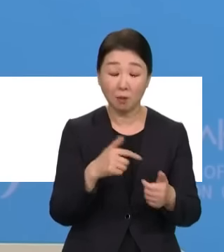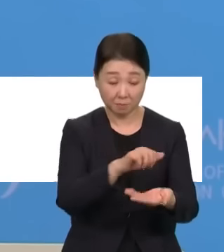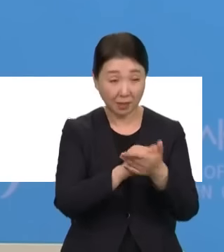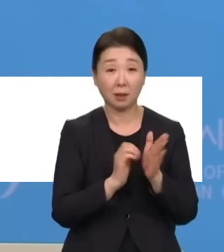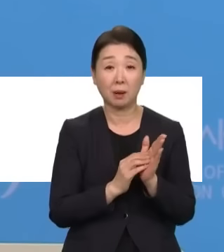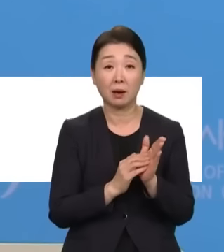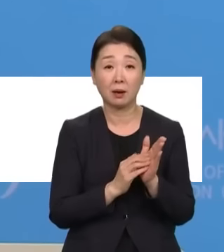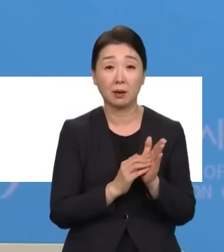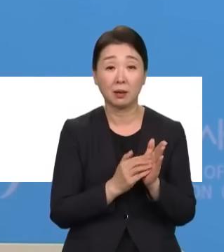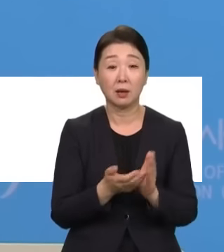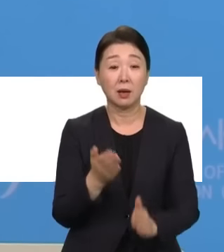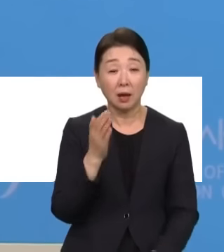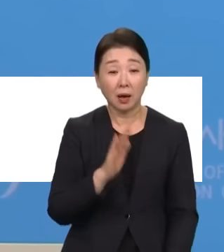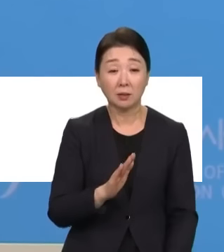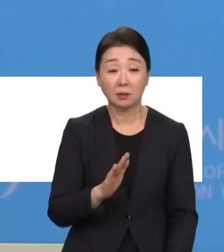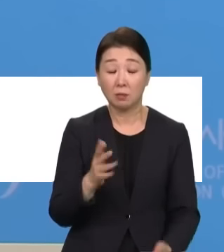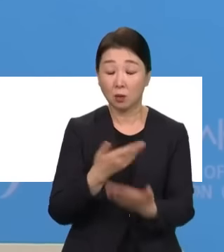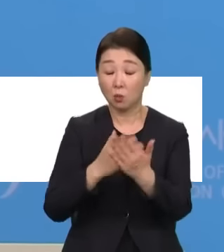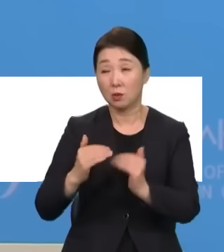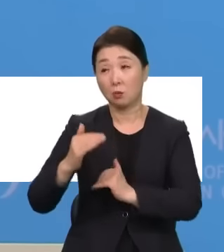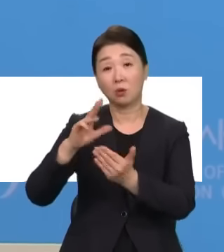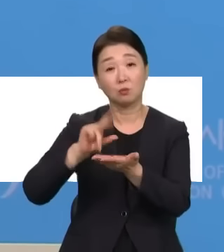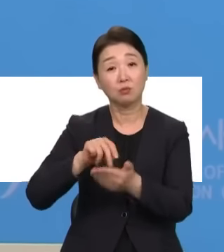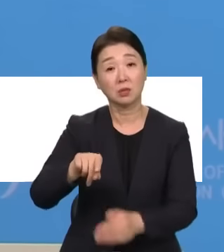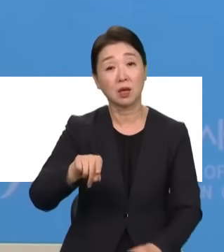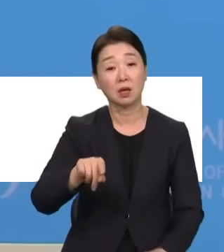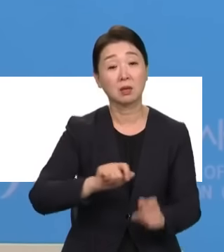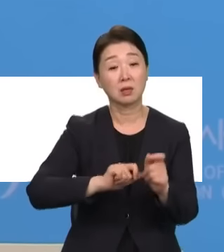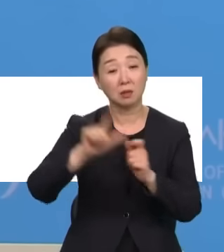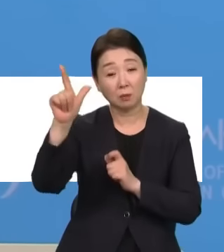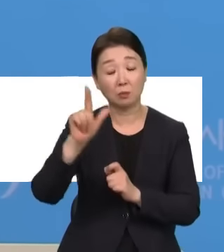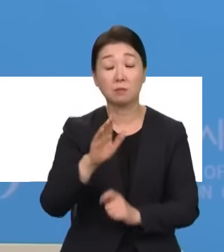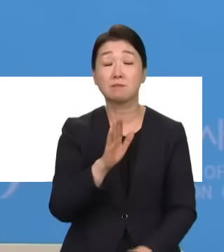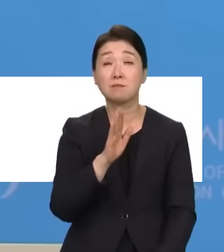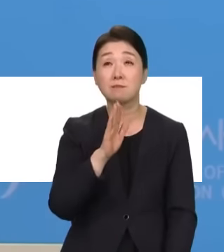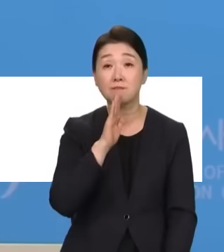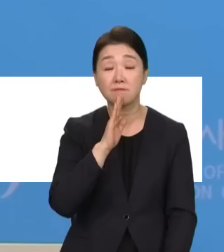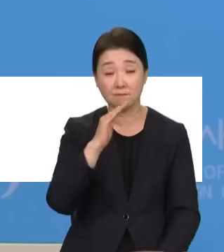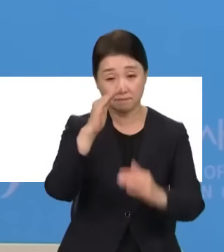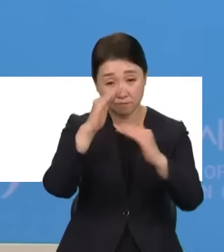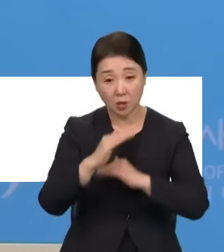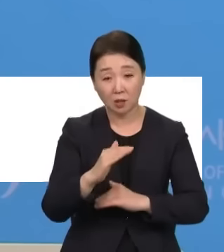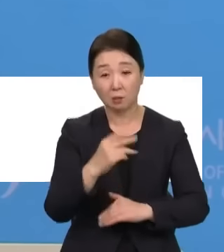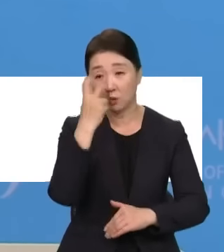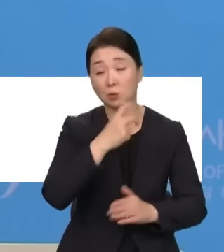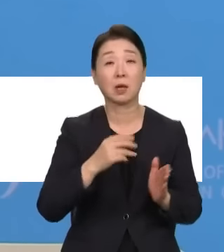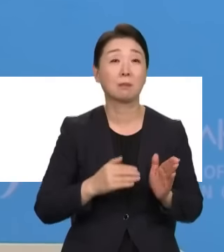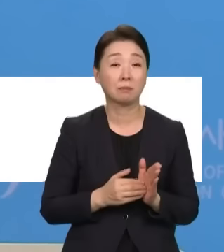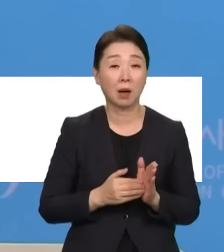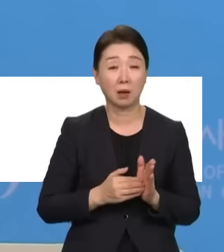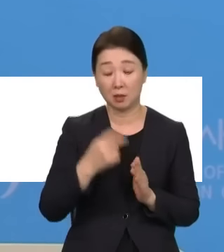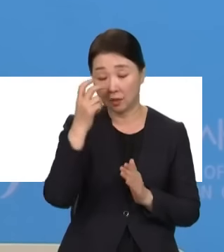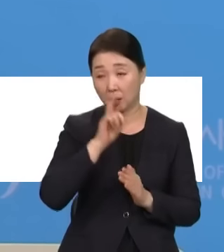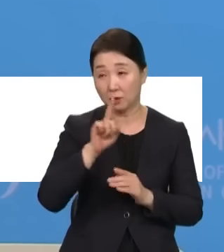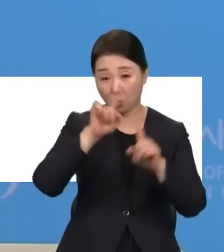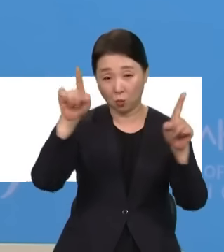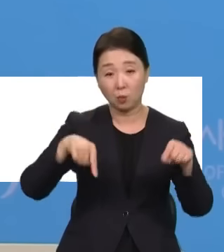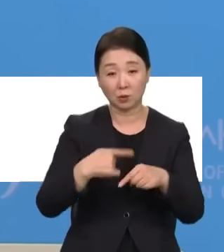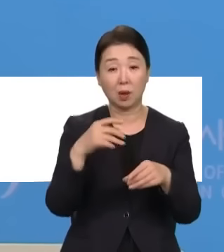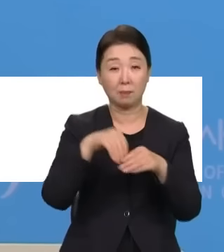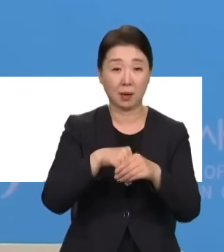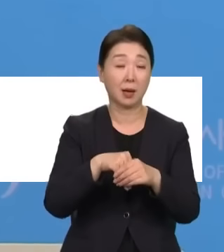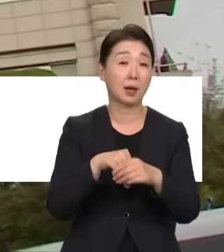받아들이지만 공사 과정의 문제점 등 대부분의 사실관계는 충분히 조사되어 감사 보고서에